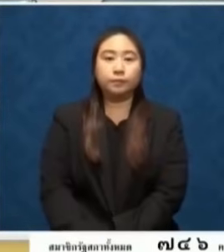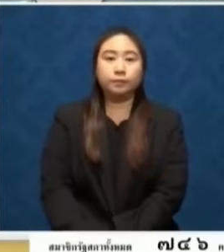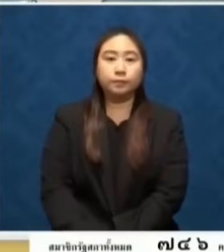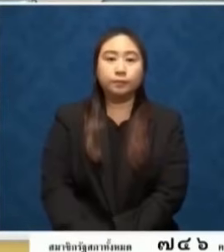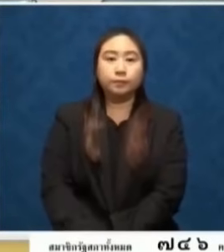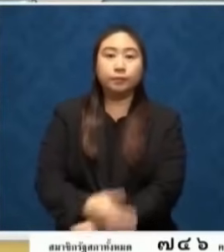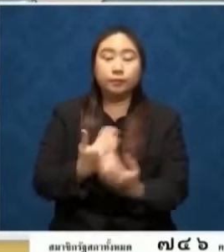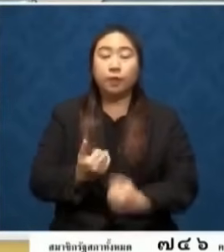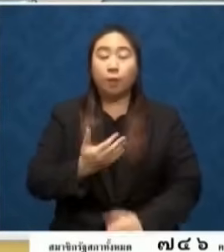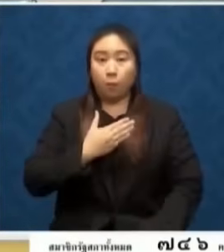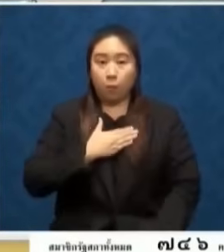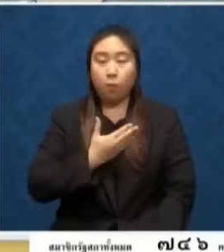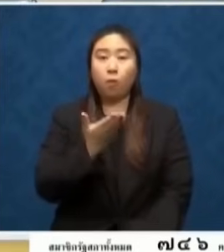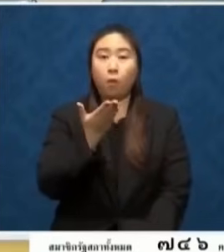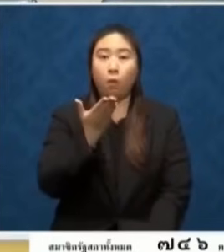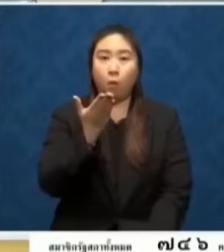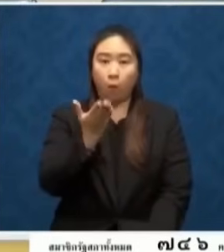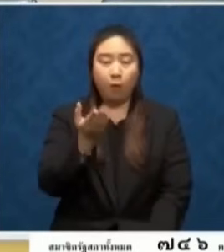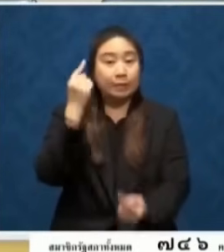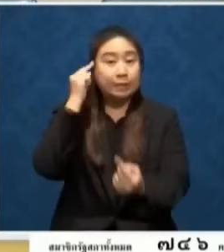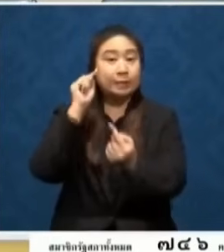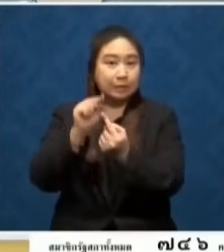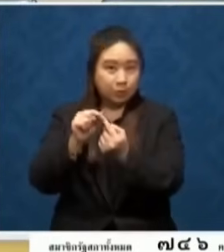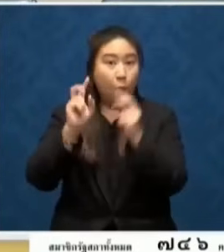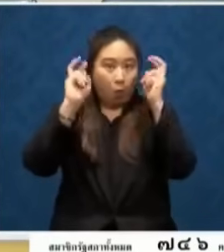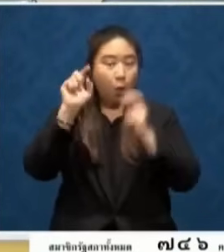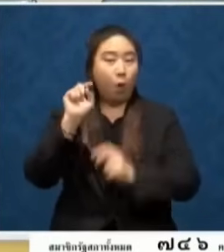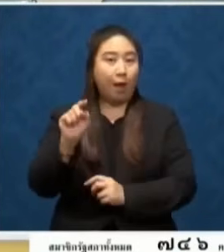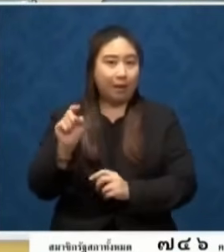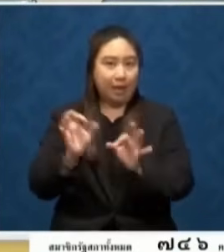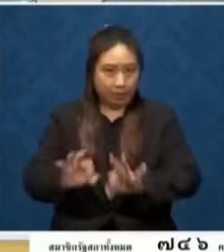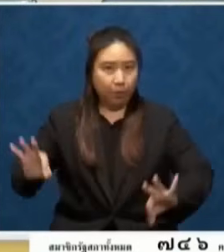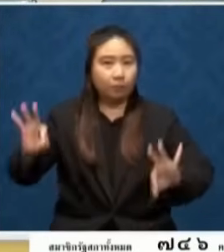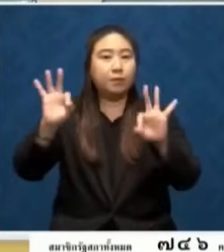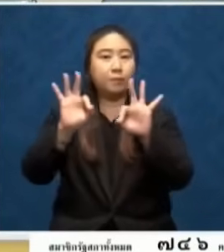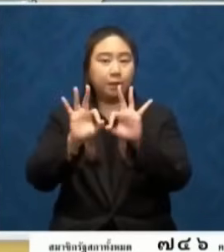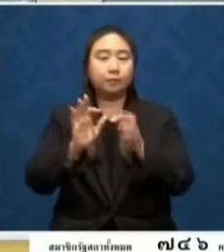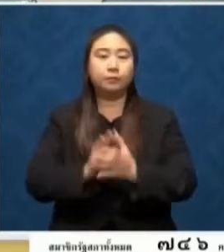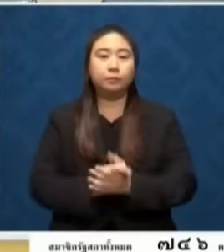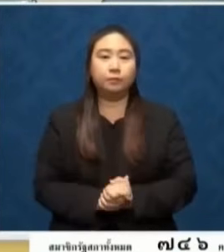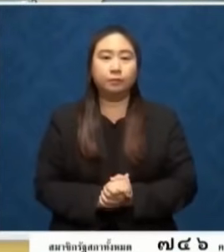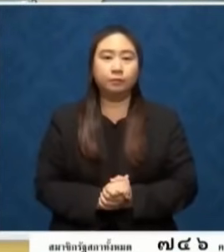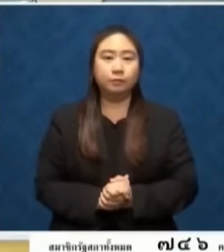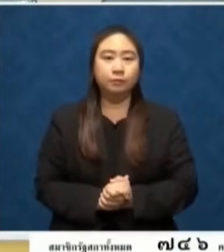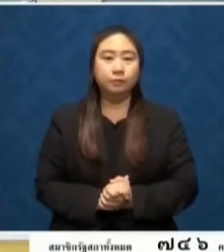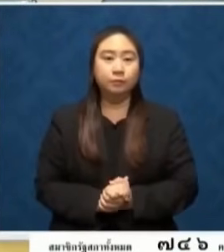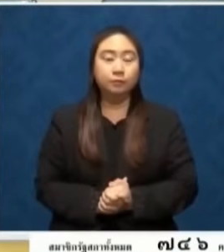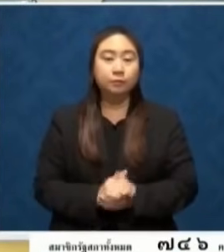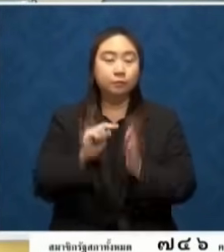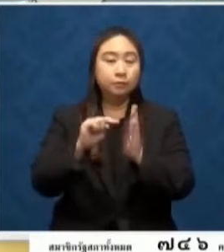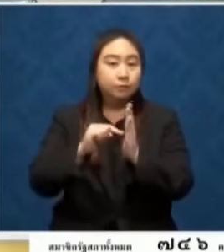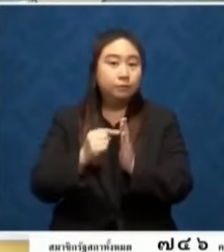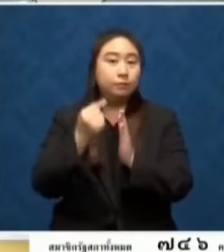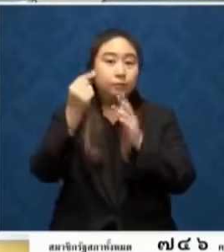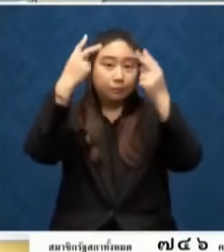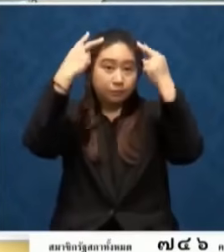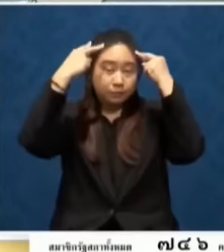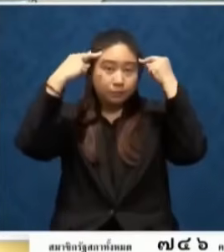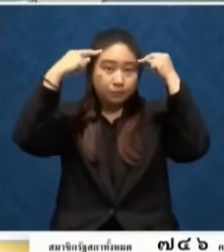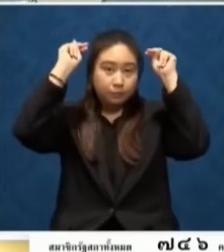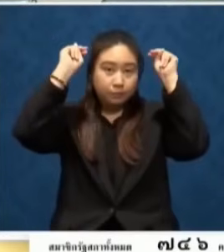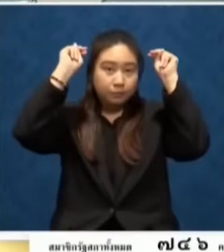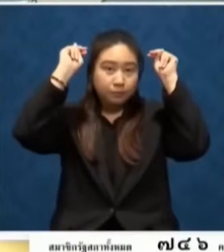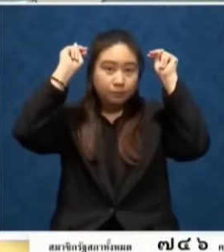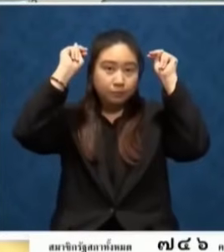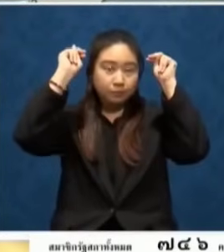ผมขอให้ความสำคัญกับเรื่องนี้นับตั้งแต่นายกรัฐมนตรี